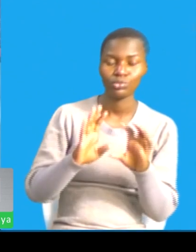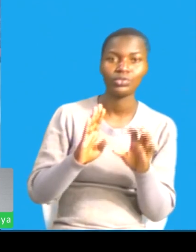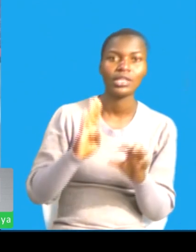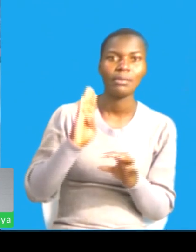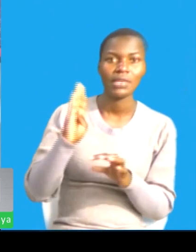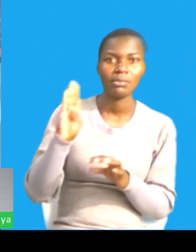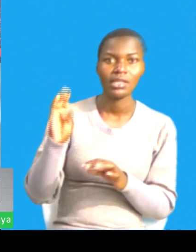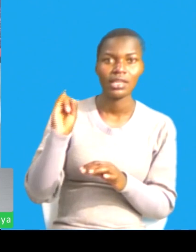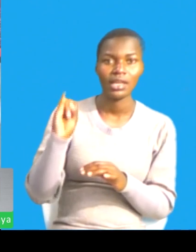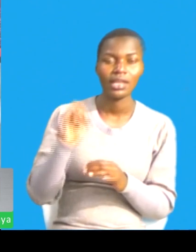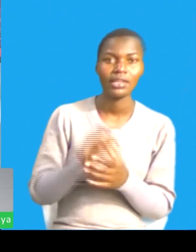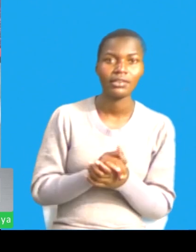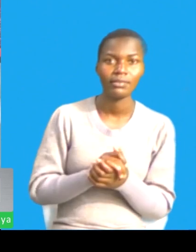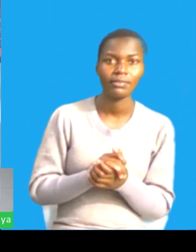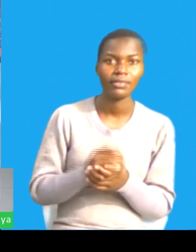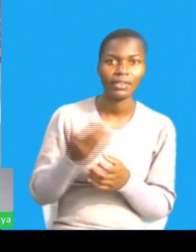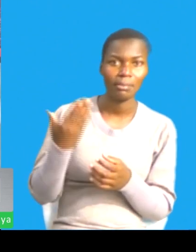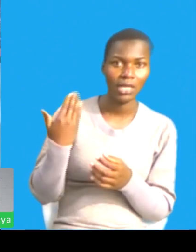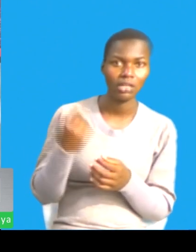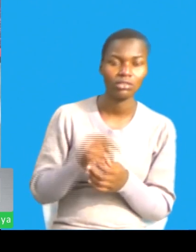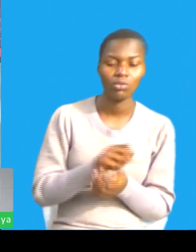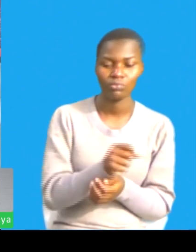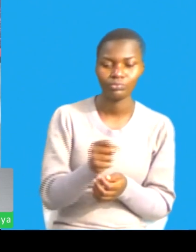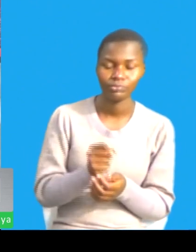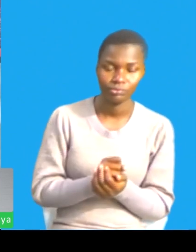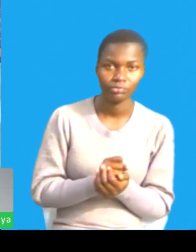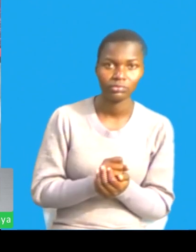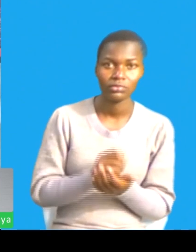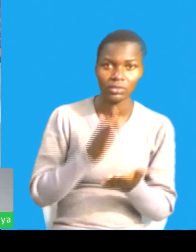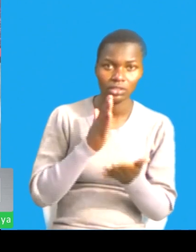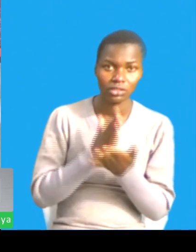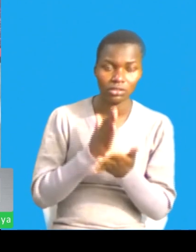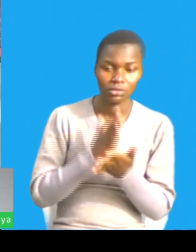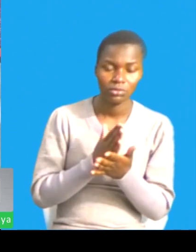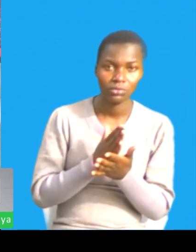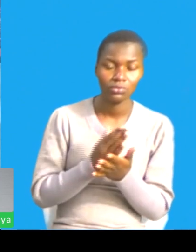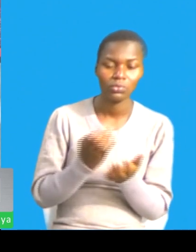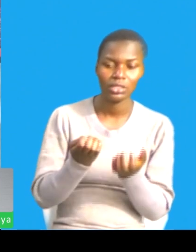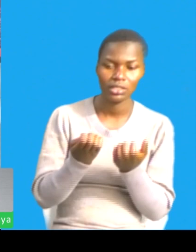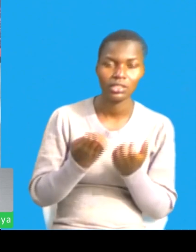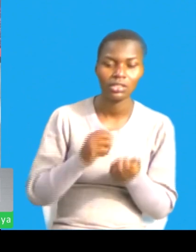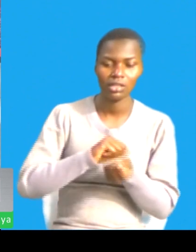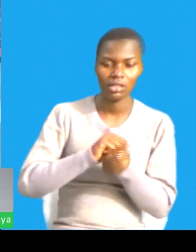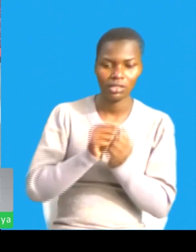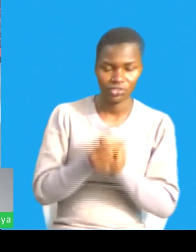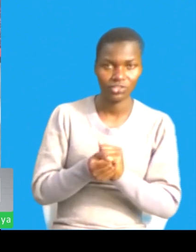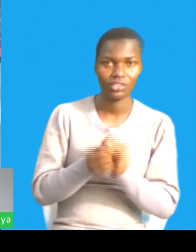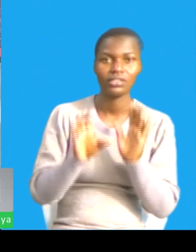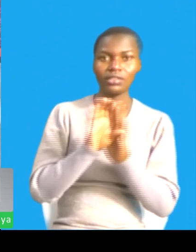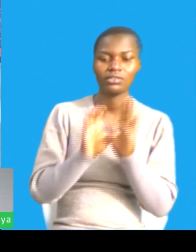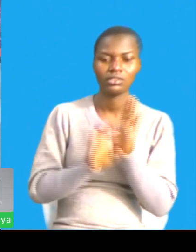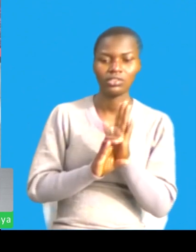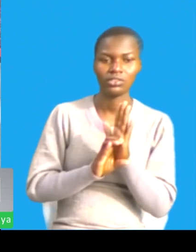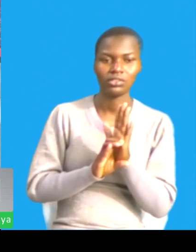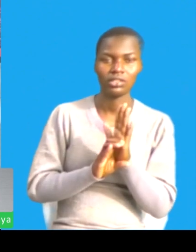door? What I think, Jonah, is that it is true that we actually need changes in the constitution. Na sisi kama